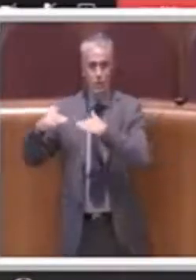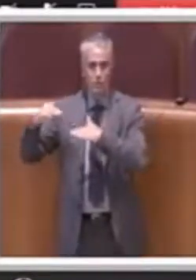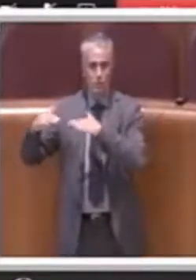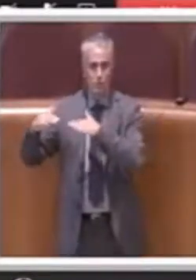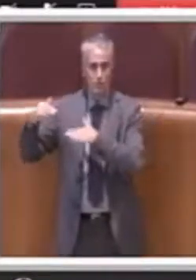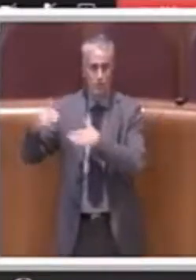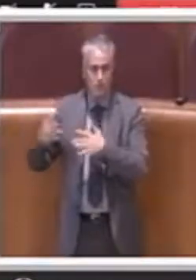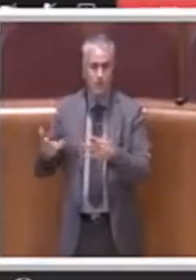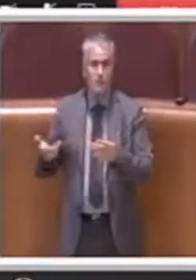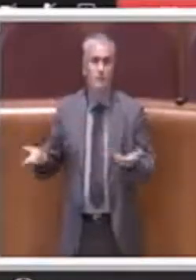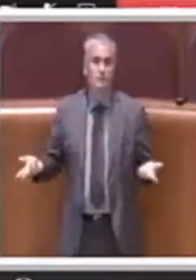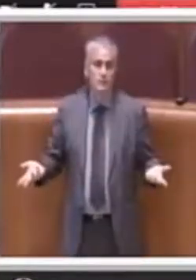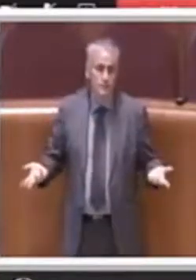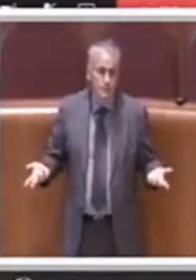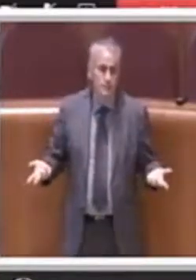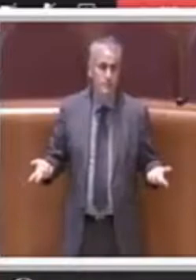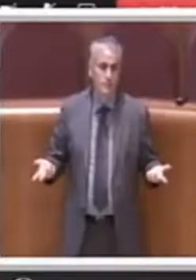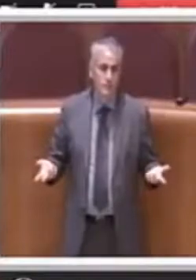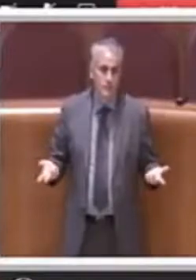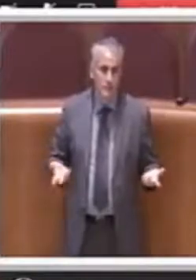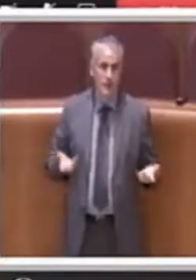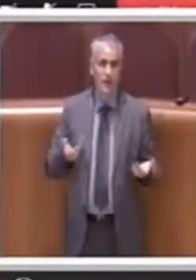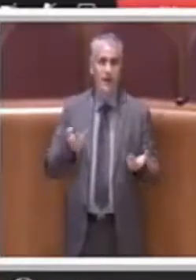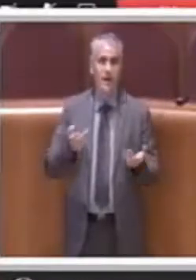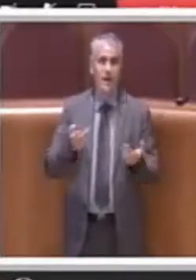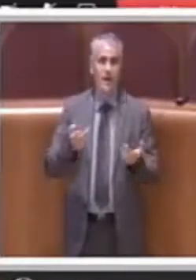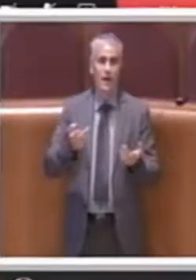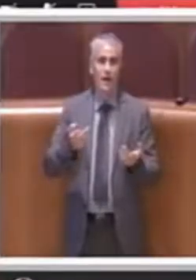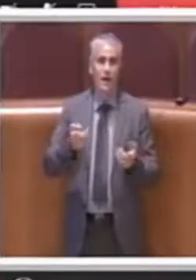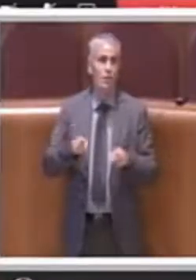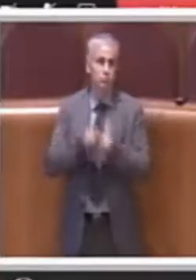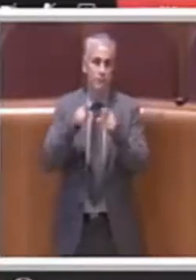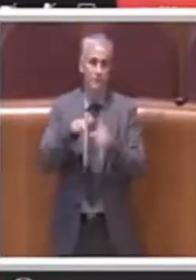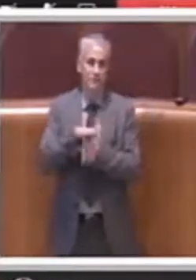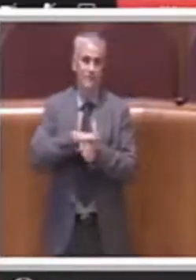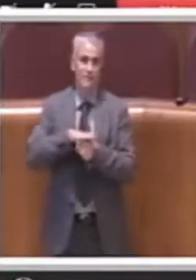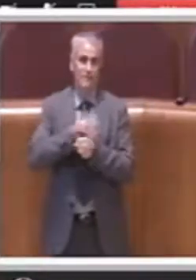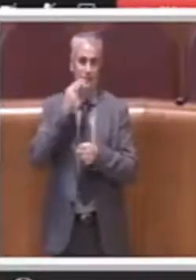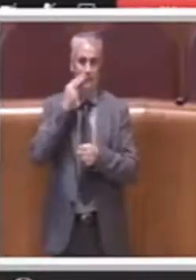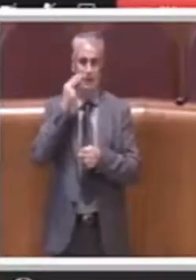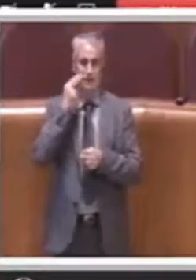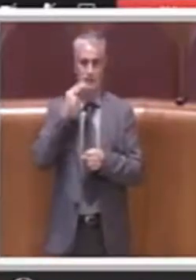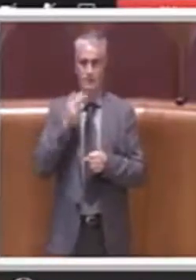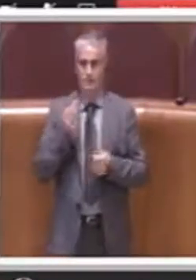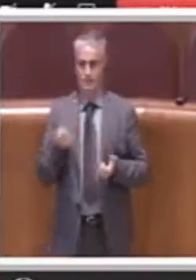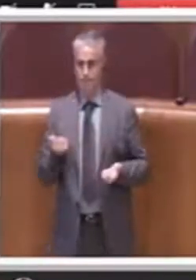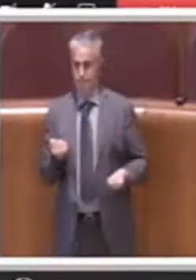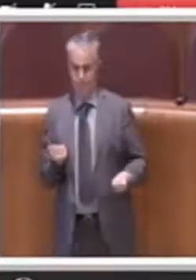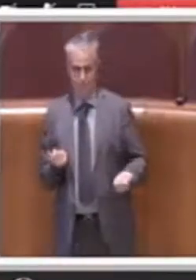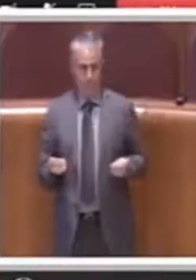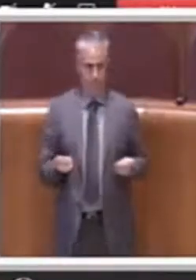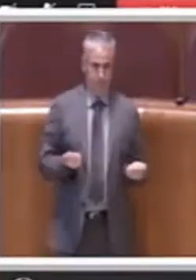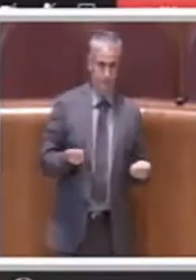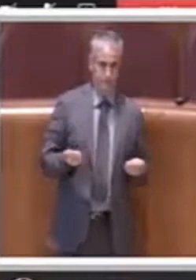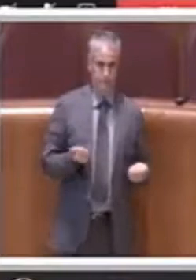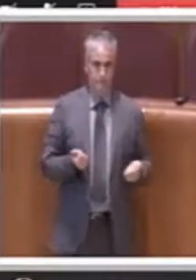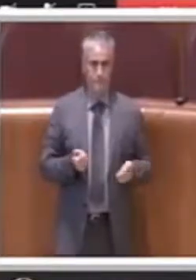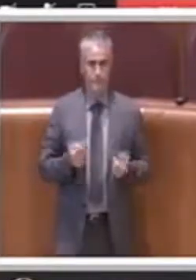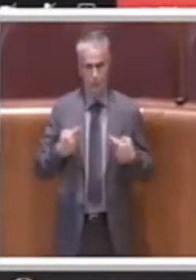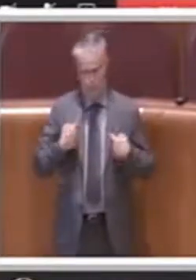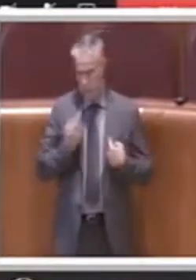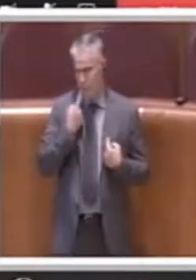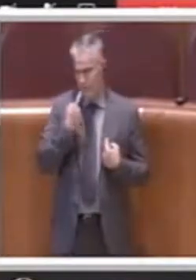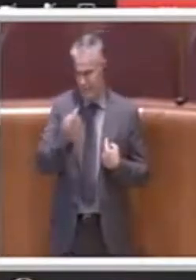e si fa ovviamente ciò che la diligenza del buon padre di famiglia richiederebbe. E per darvi qualche numero, ma l'ha